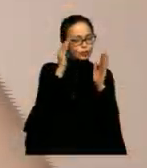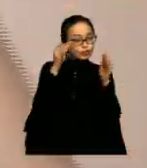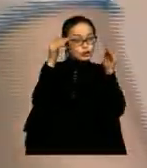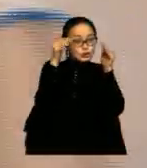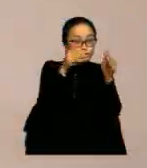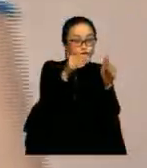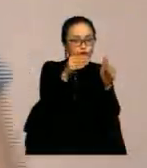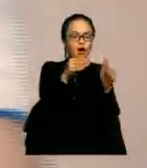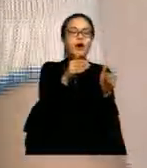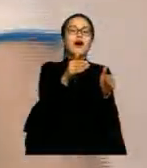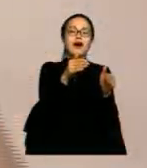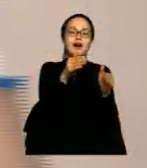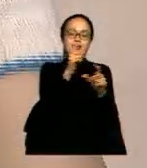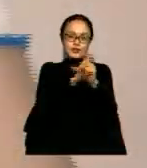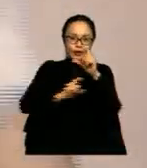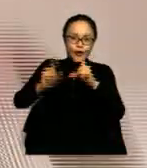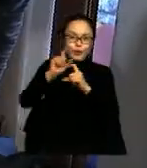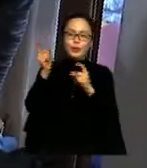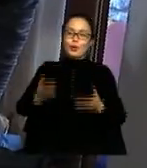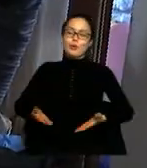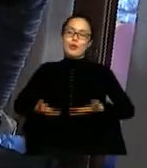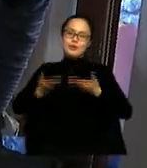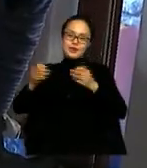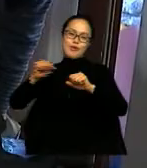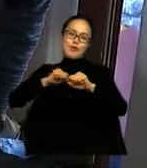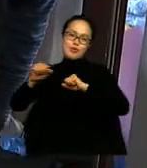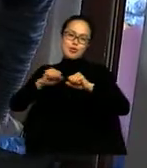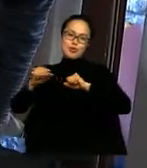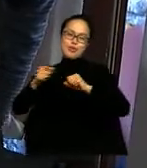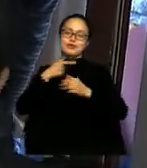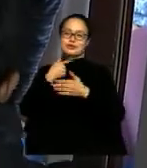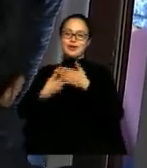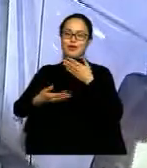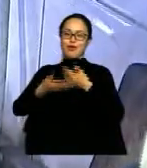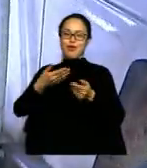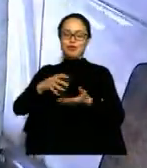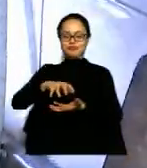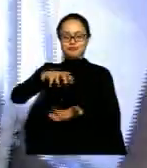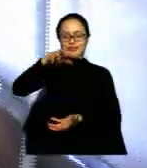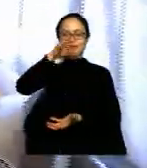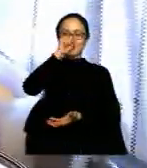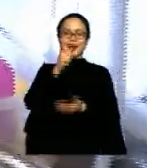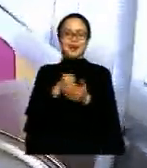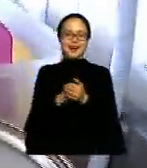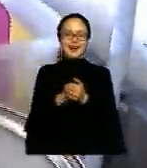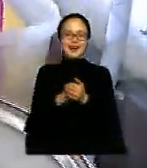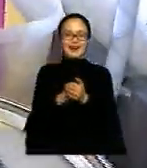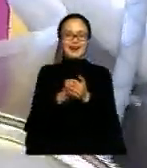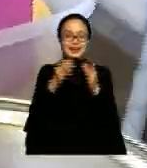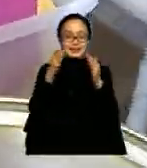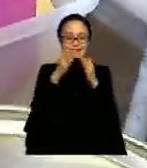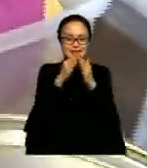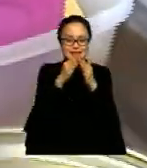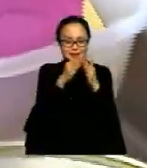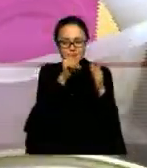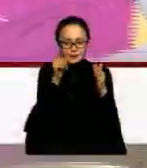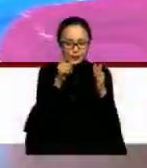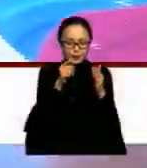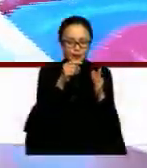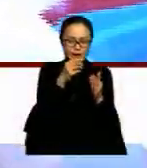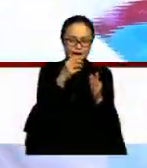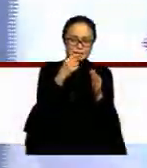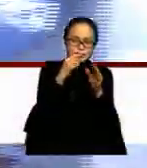이제 다양한 봉사활동까지 하게 된다면 더 폭넓은 경험을 할 수 있지 않을까 해서. 집안 곳곳에 쌓인 묵은 때를 닦아내는